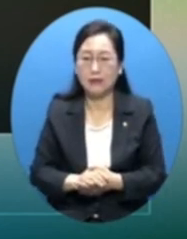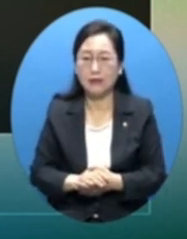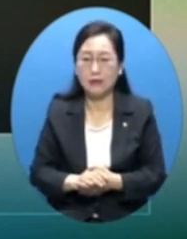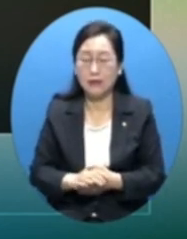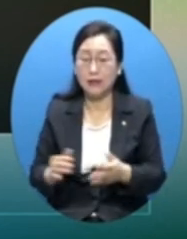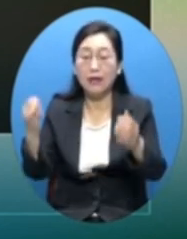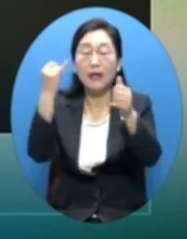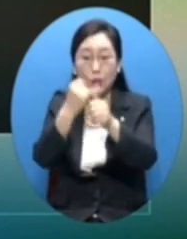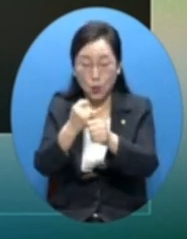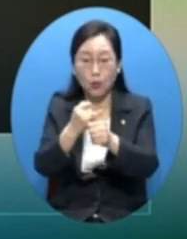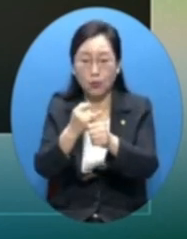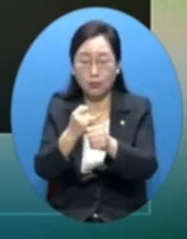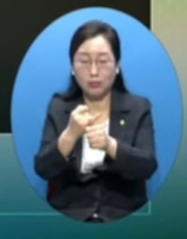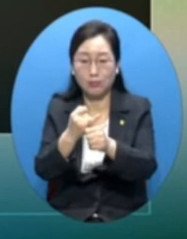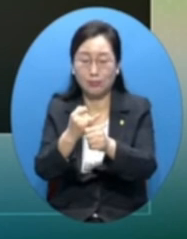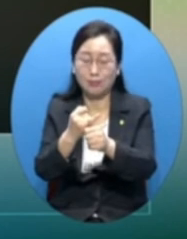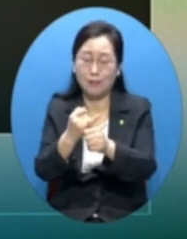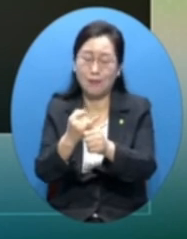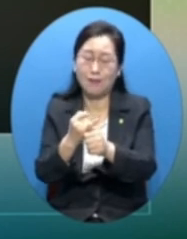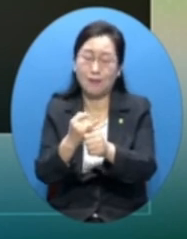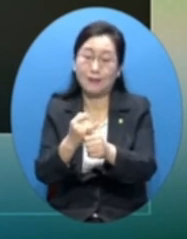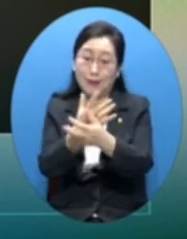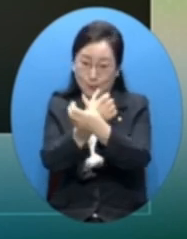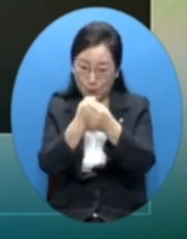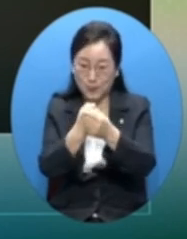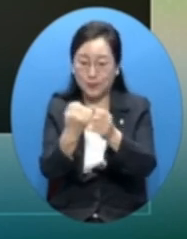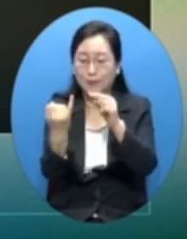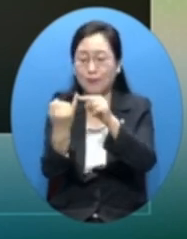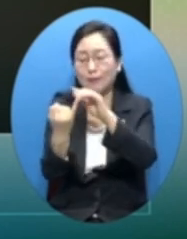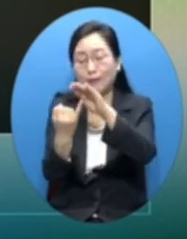결혼을 약속하고 사랑하는 사람이 있었는데